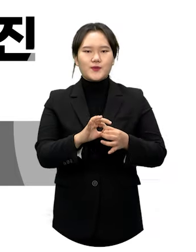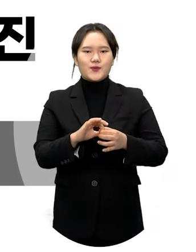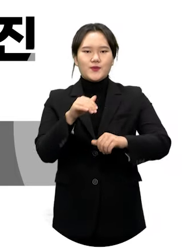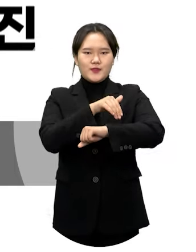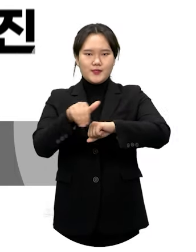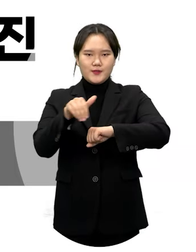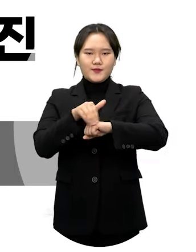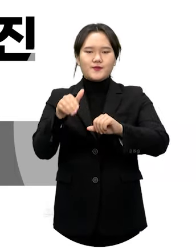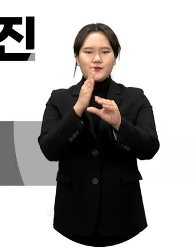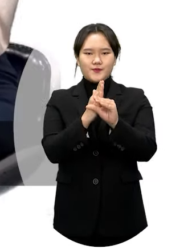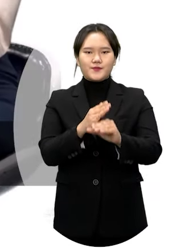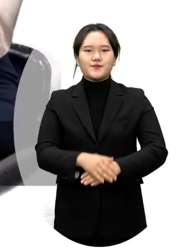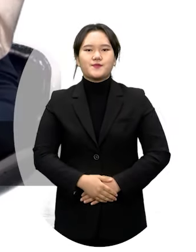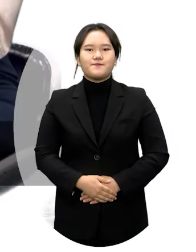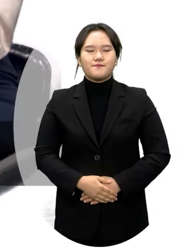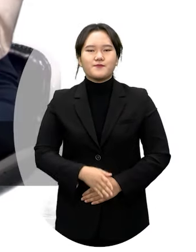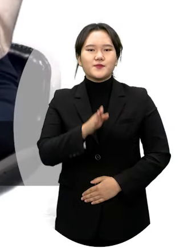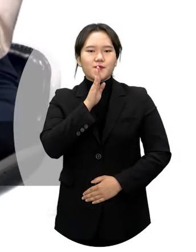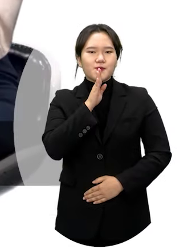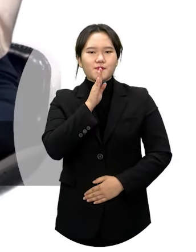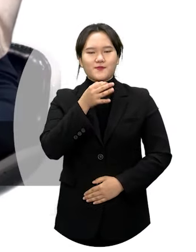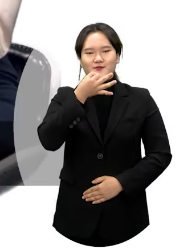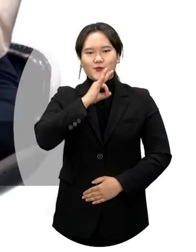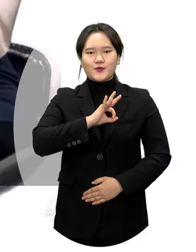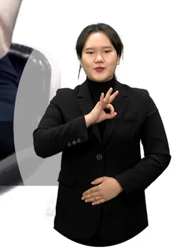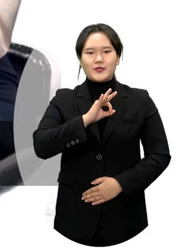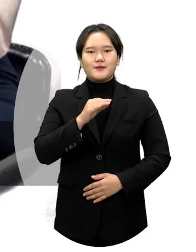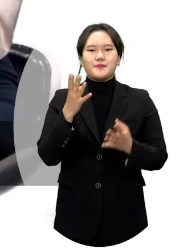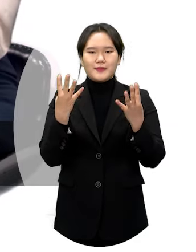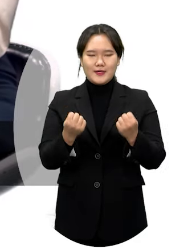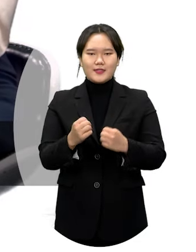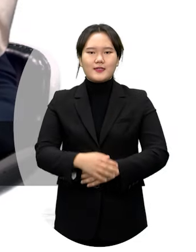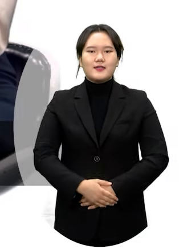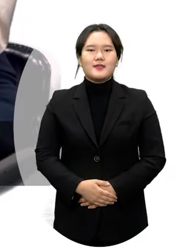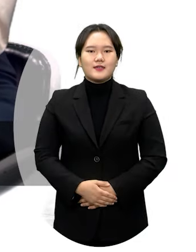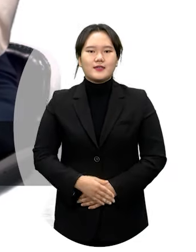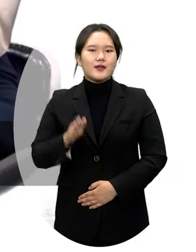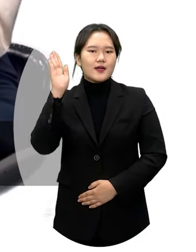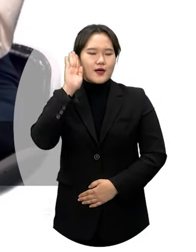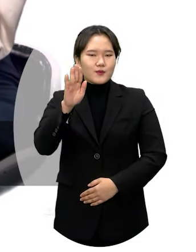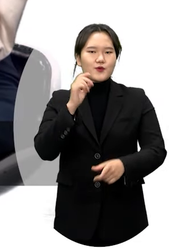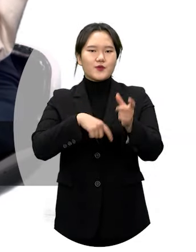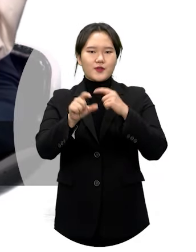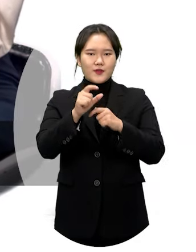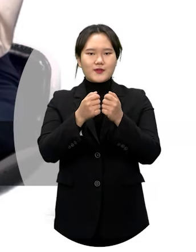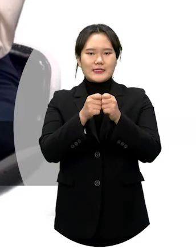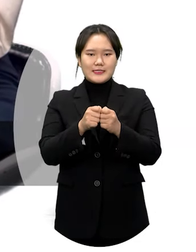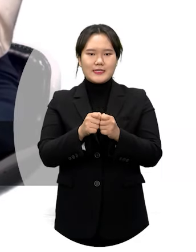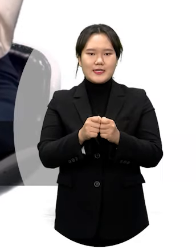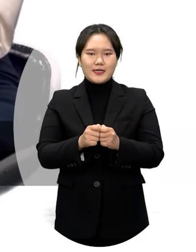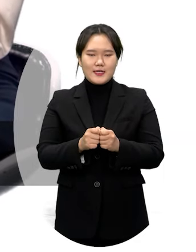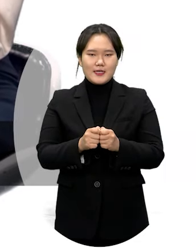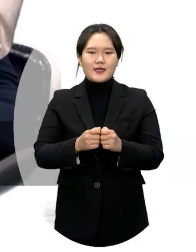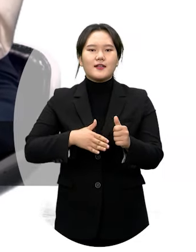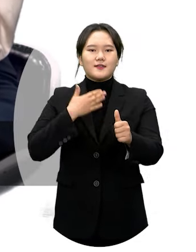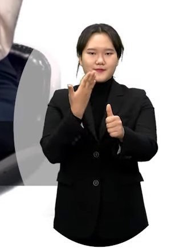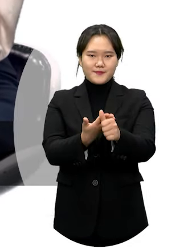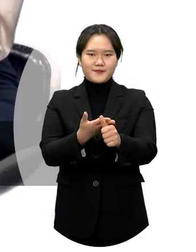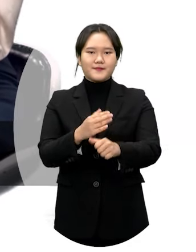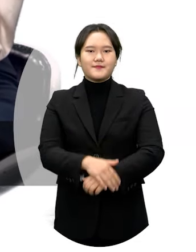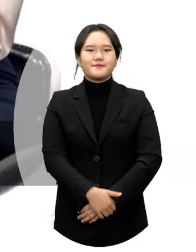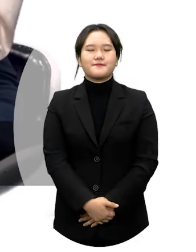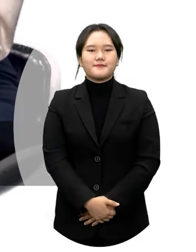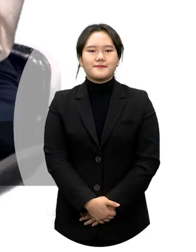마련해 나가고 있는데요. 굉장히 유익한 프로그램들이 많이 있거든요. 이 프로그램 소식은 3분 안양을 통해